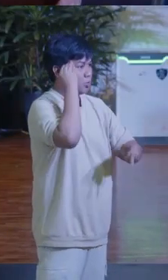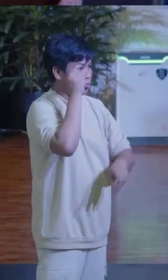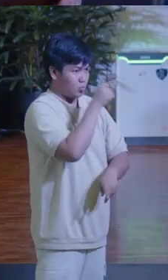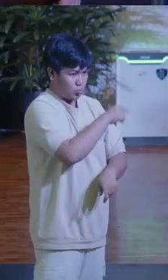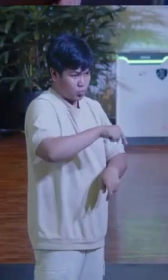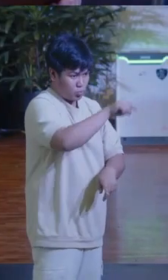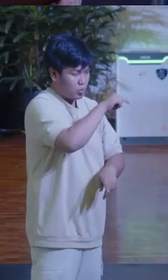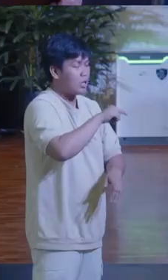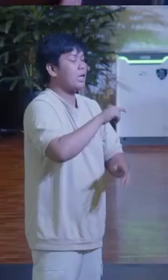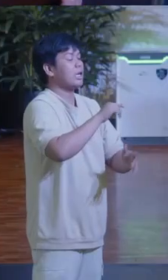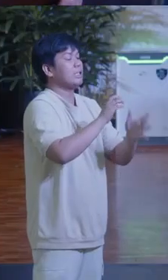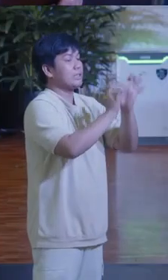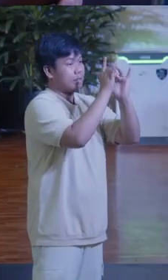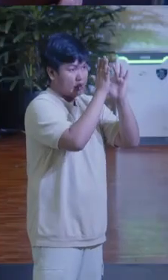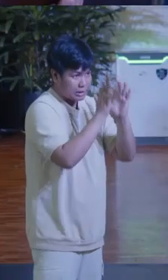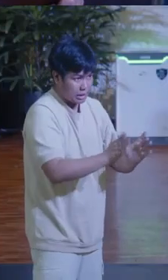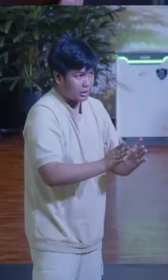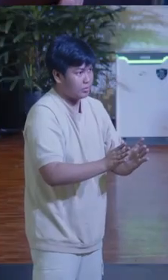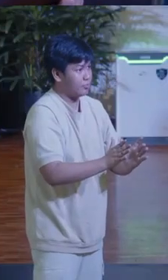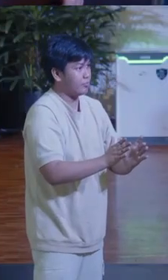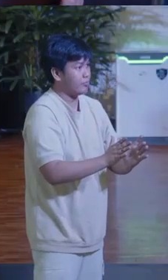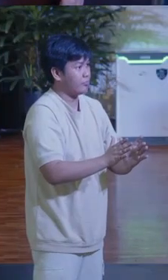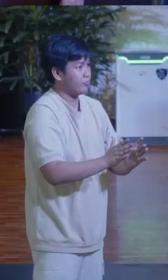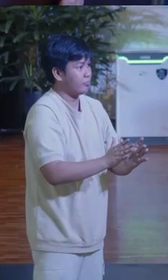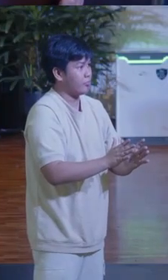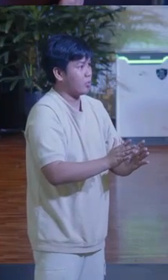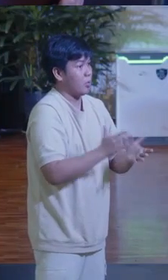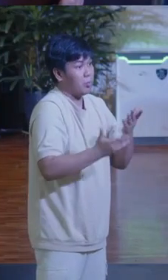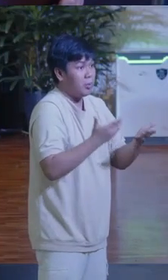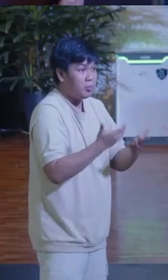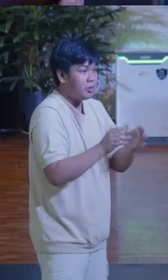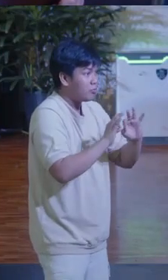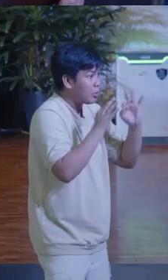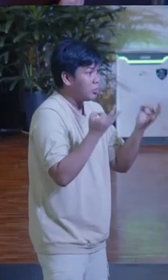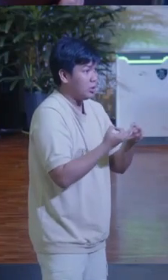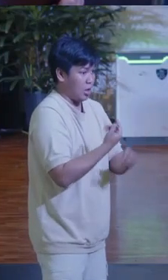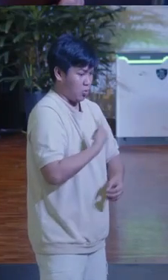barangay, o di kaya sa inyong pamilya,